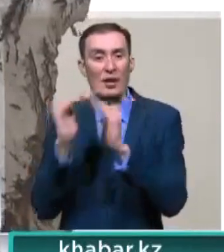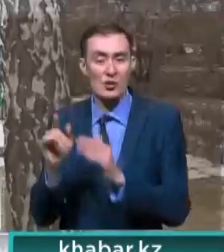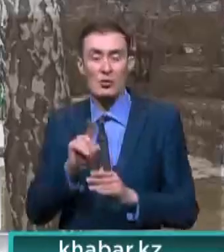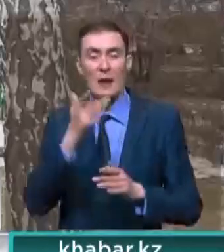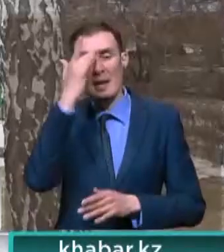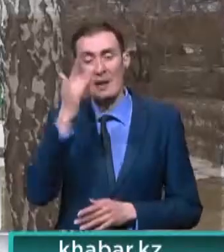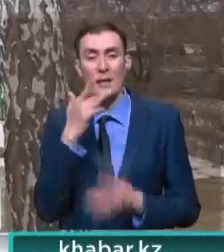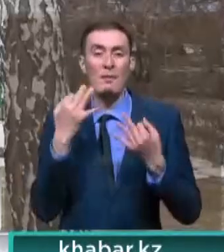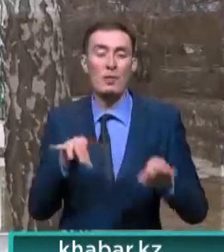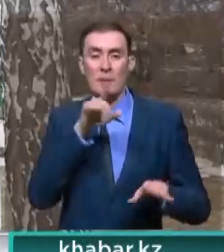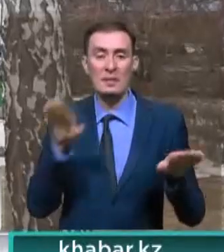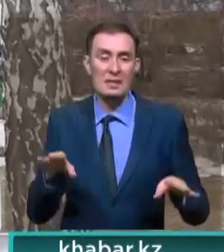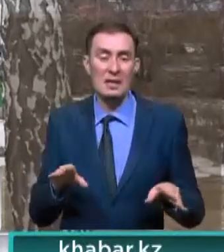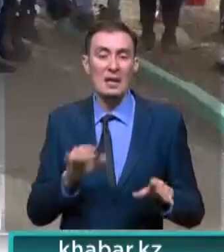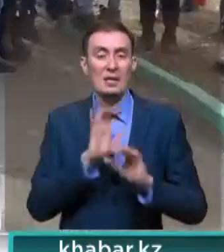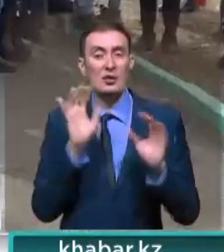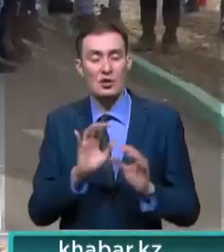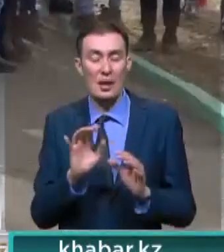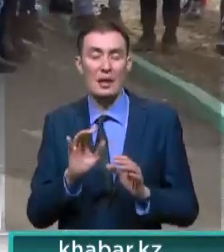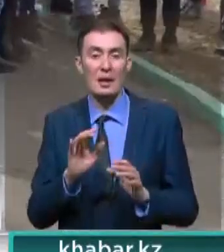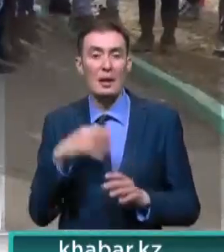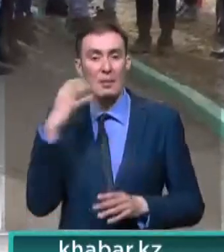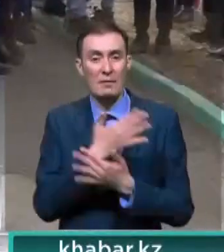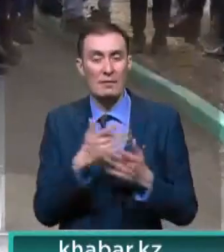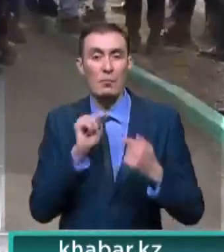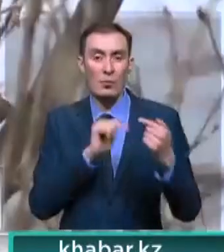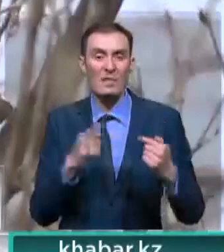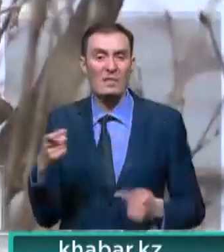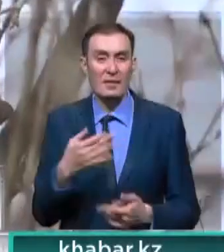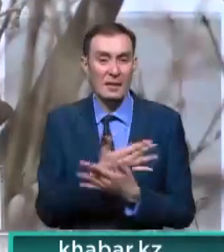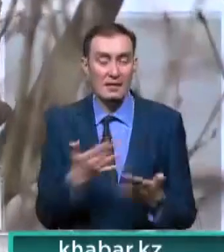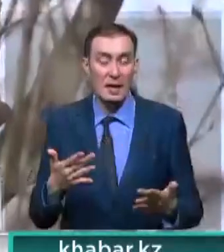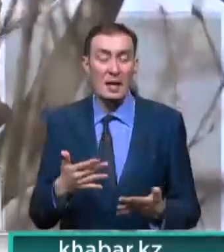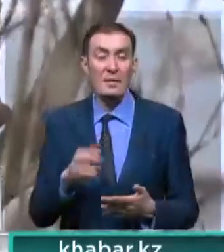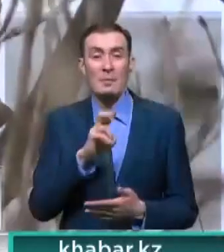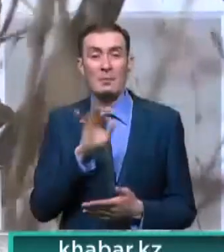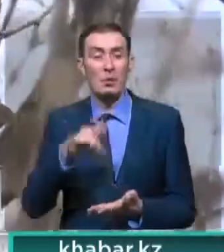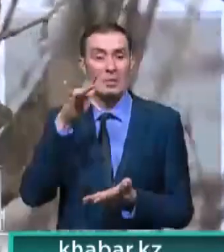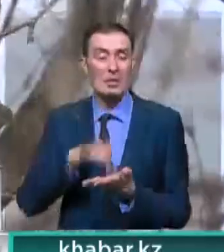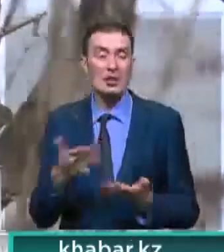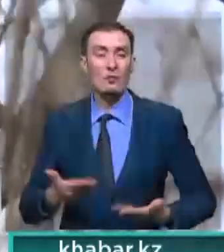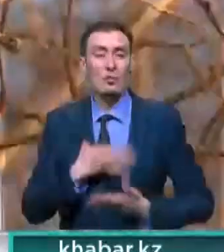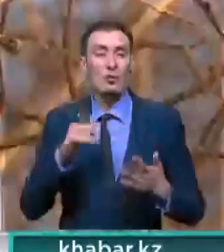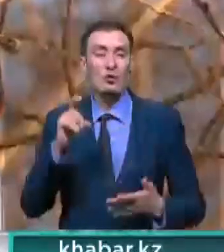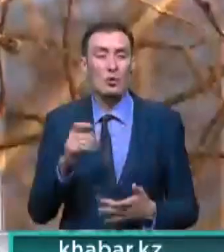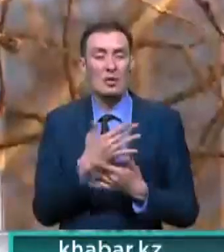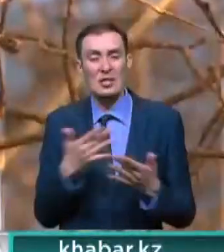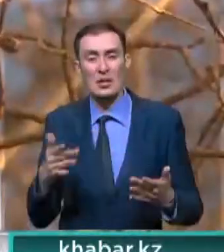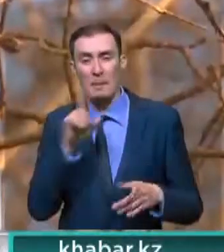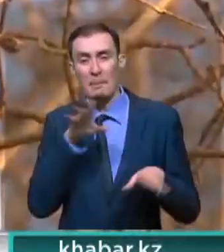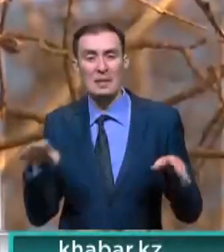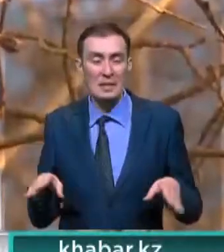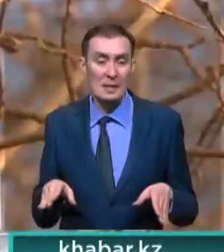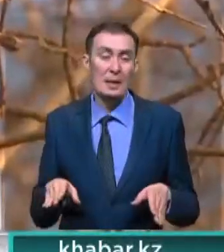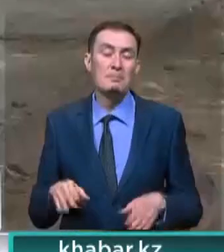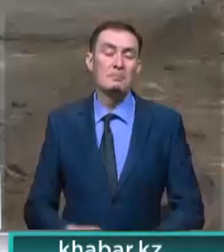летом вольные птицы защищали плодово-ягодные насаждения от вредителей всего в биологическом центре обитает в 6 видов хищных водоплавающих и